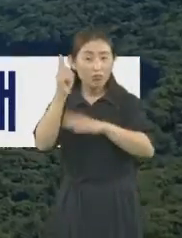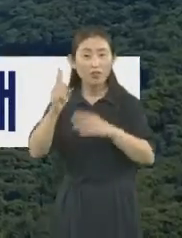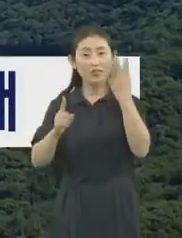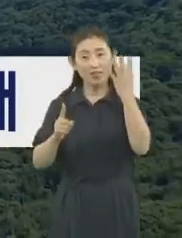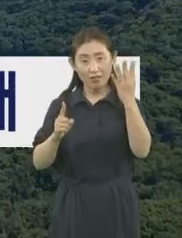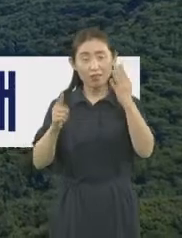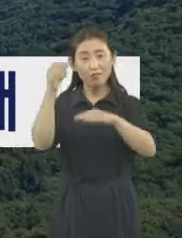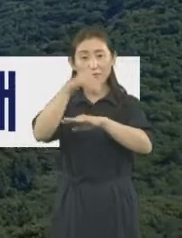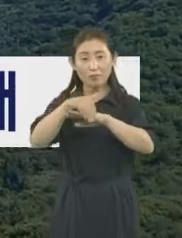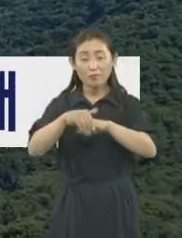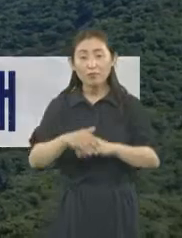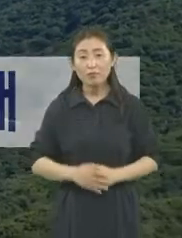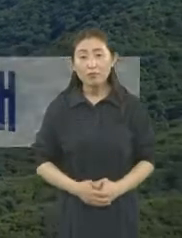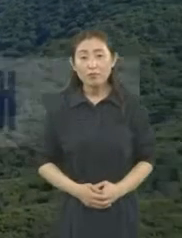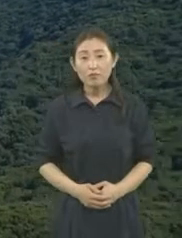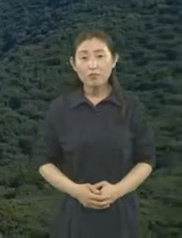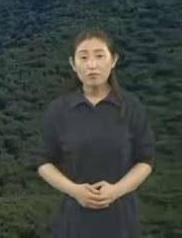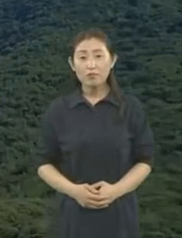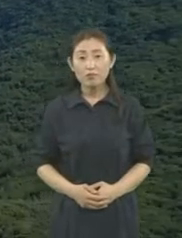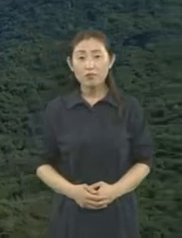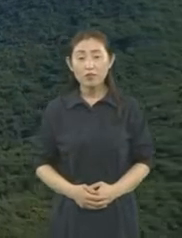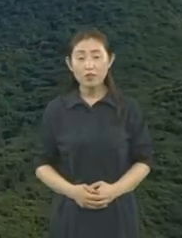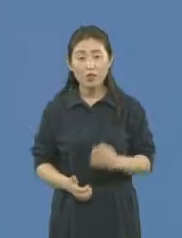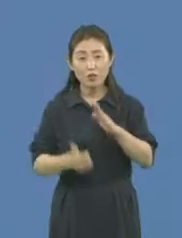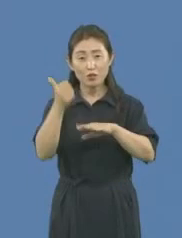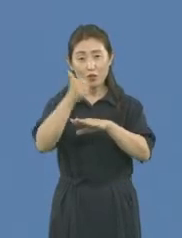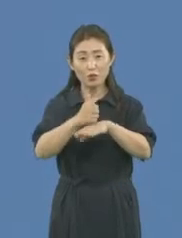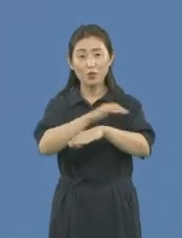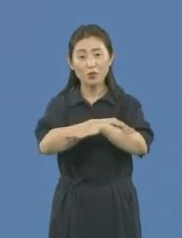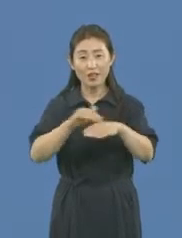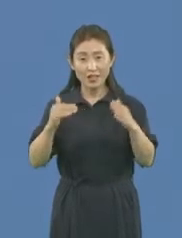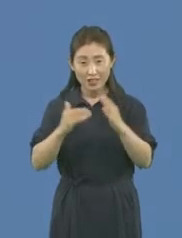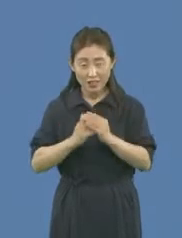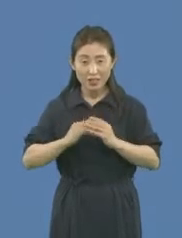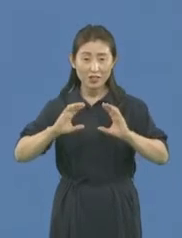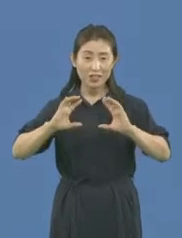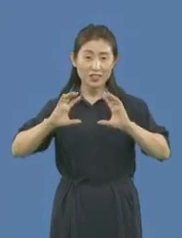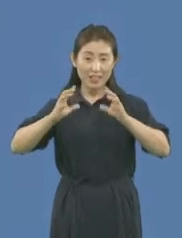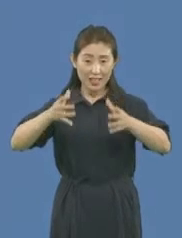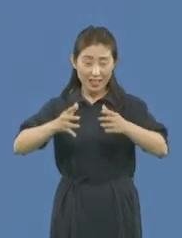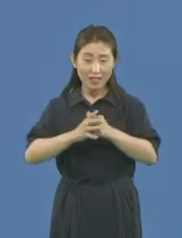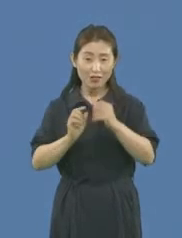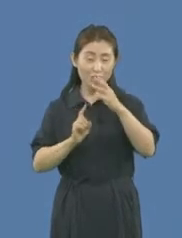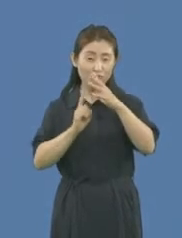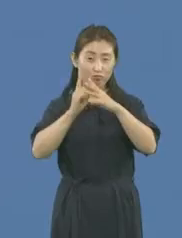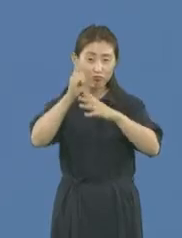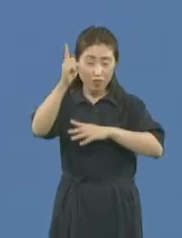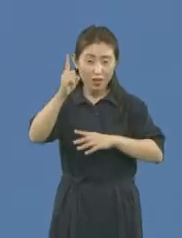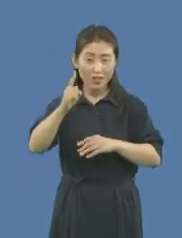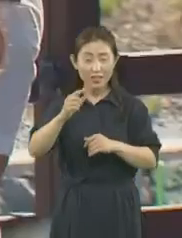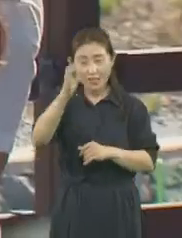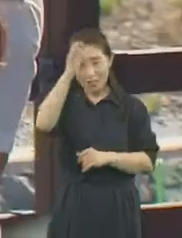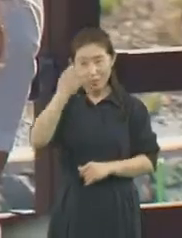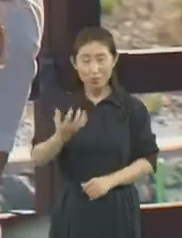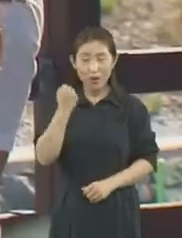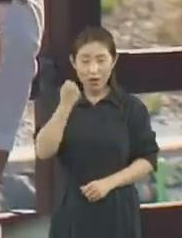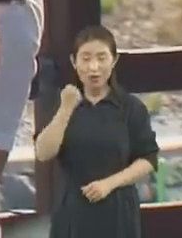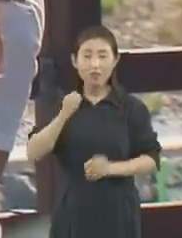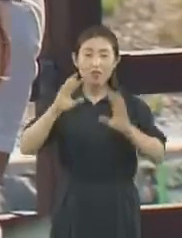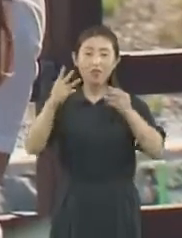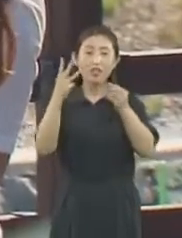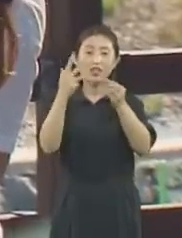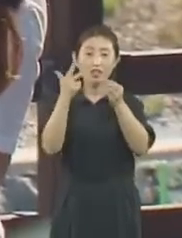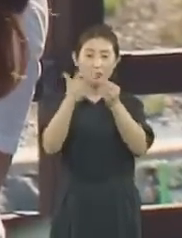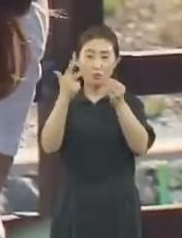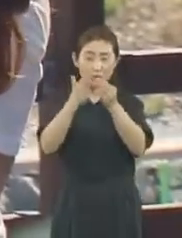더 발사합니다. 누리호 성공으로 우리나라는 자력으로 위성을 우주로 보낼 수 있는 7번째